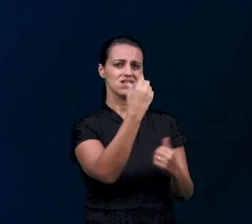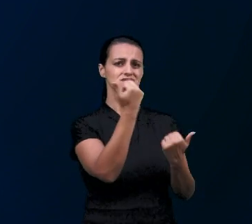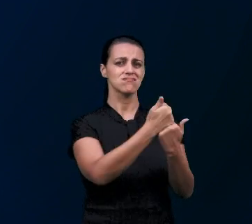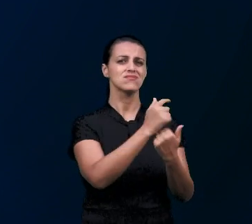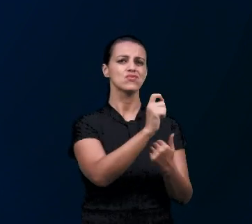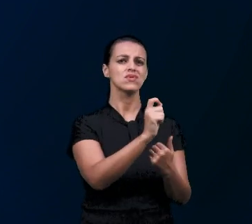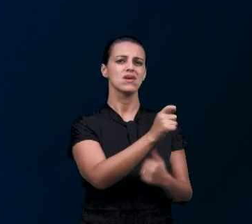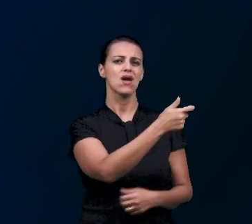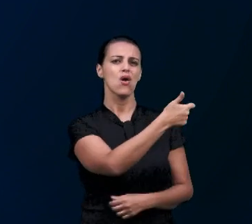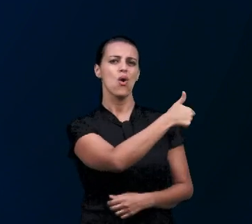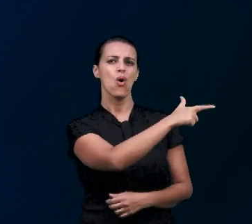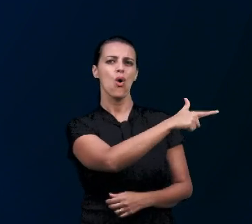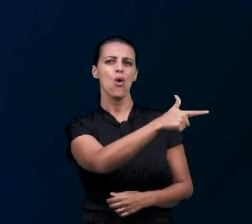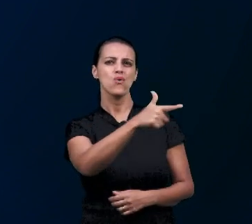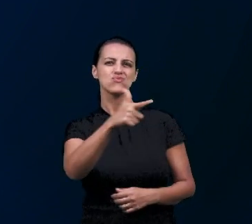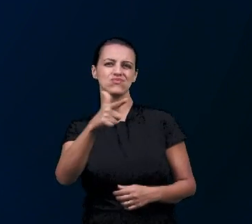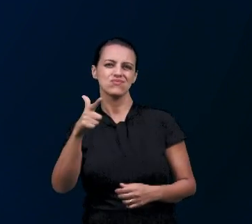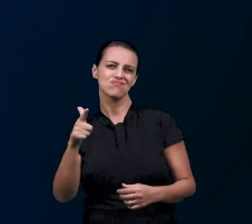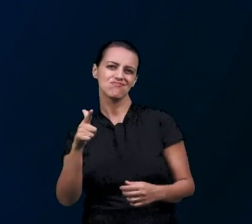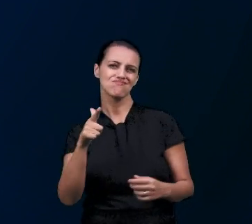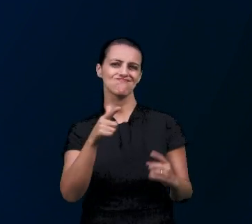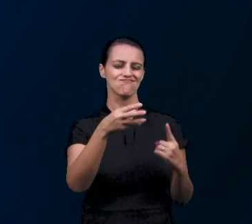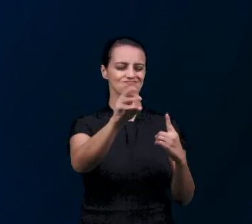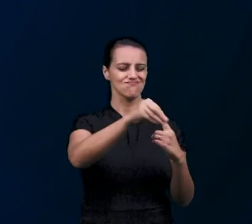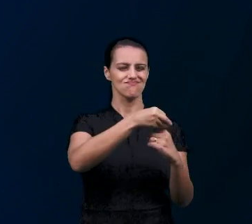c'est l'apparition d'autres médiateurs.